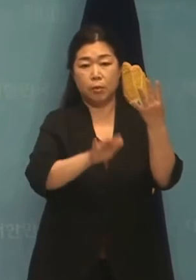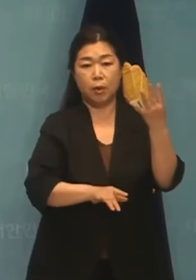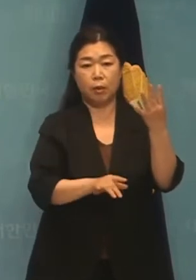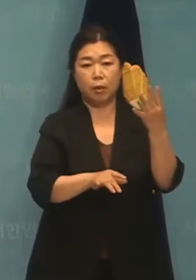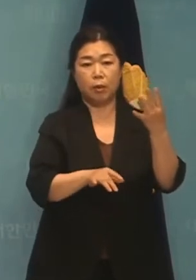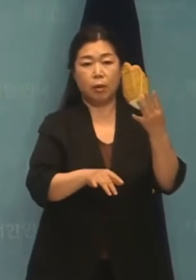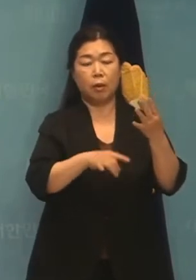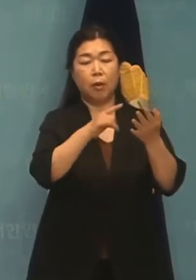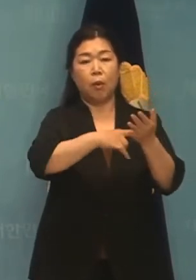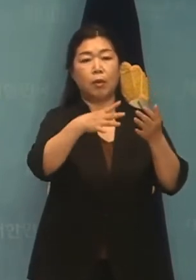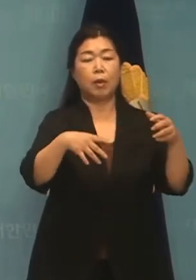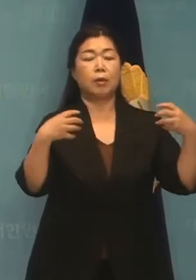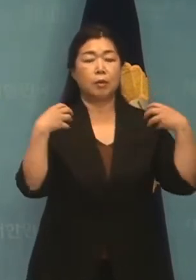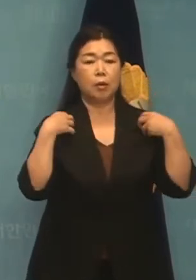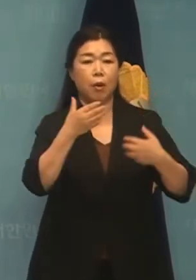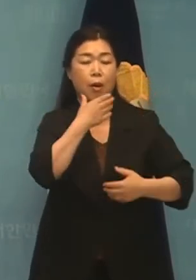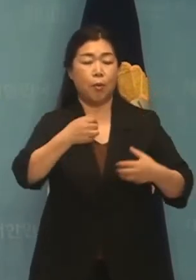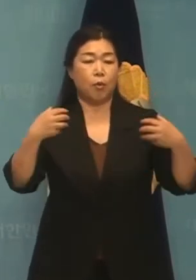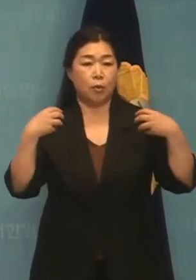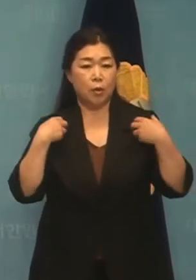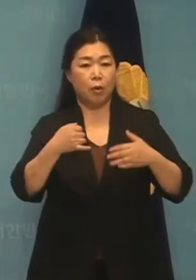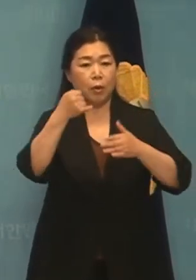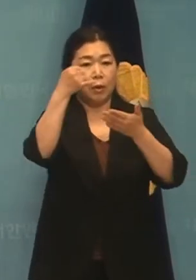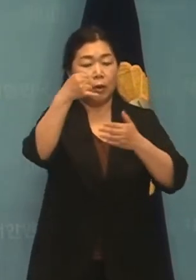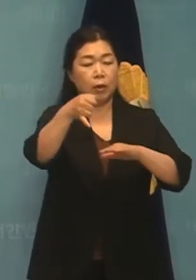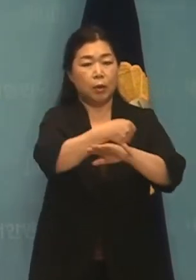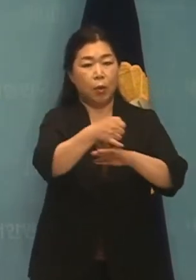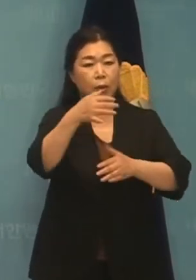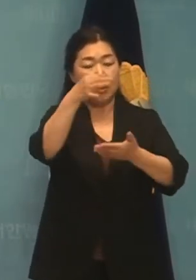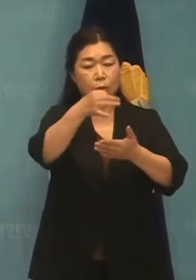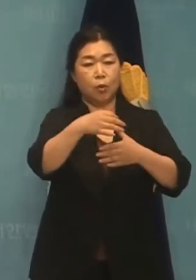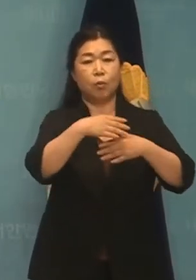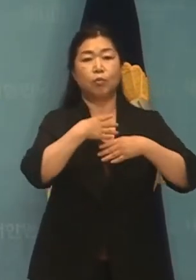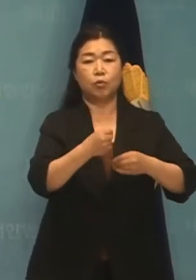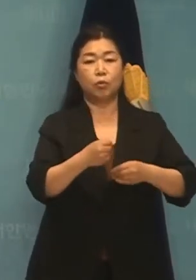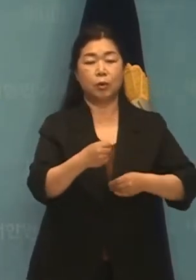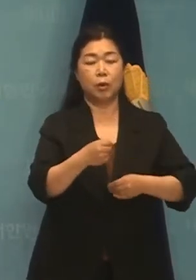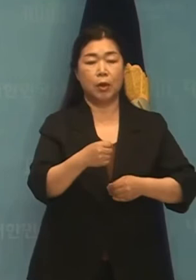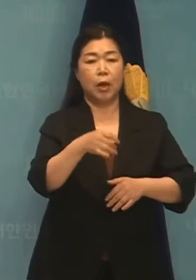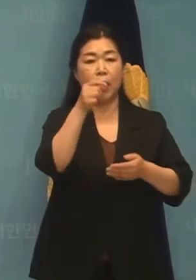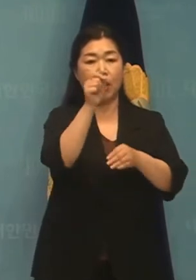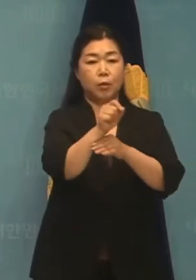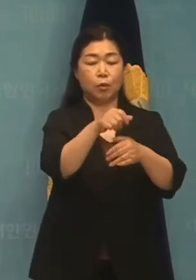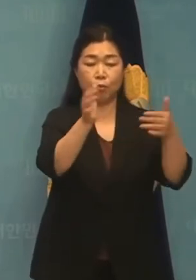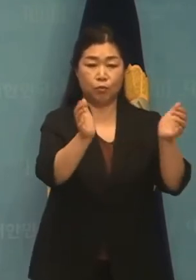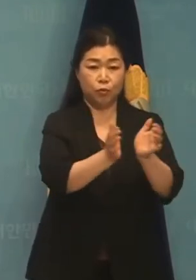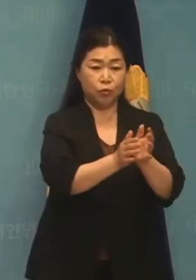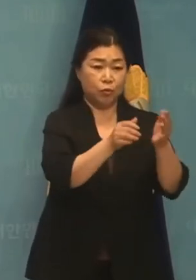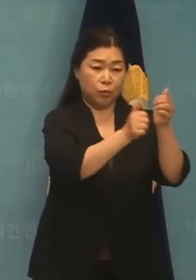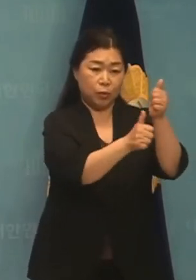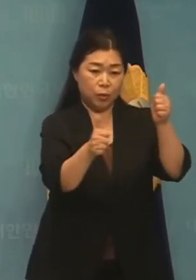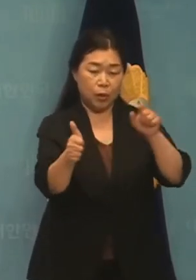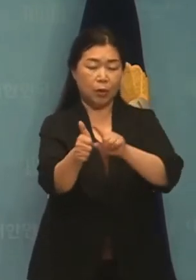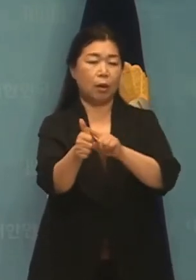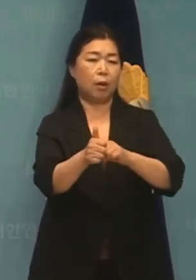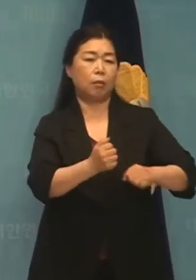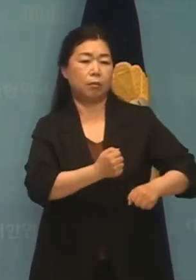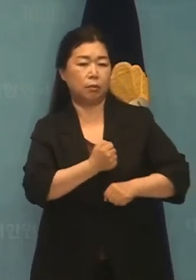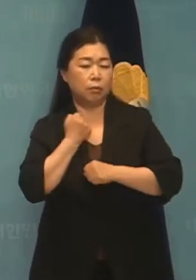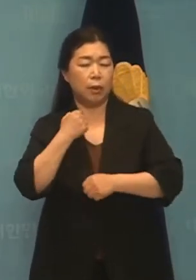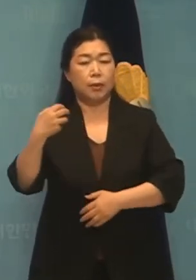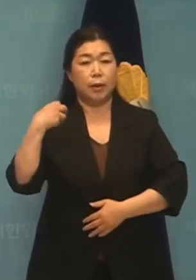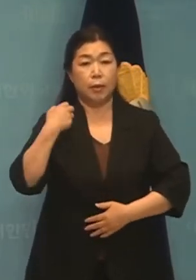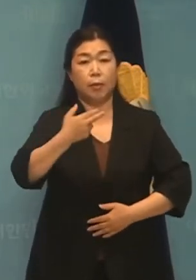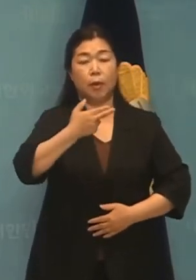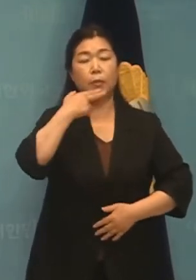관세청, 행복청, 기재부, 안행부 등 정부 주요 부처들의 안일함과